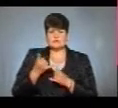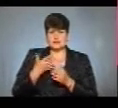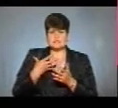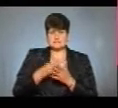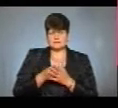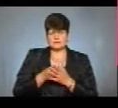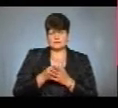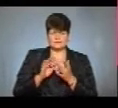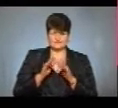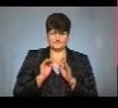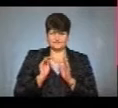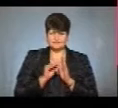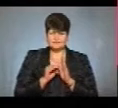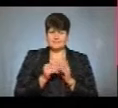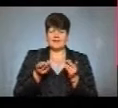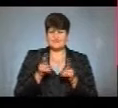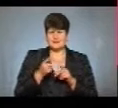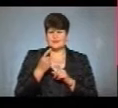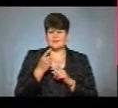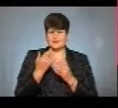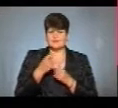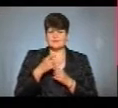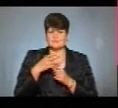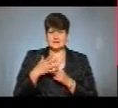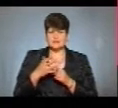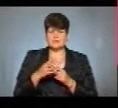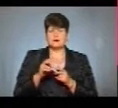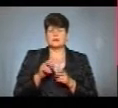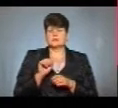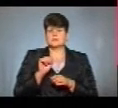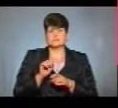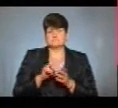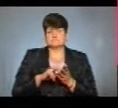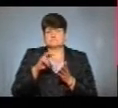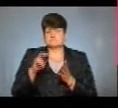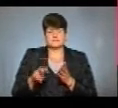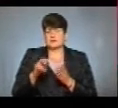інстаграма. До зльоту лишається декілька хвилин, а от приземлитися літак не зможе. Вже за кілька годин у